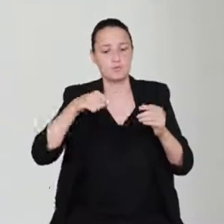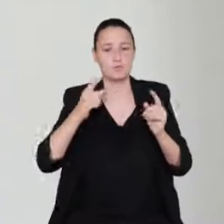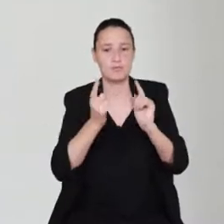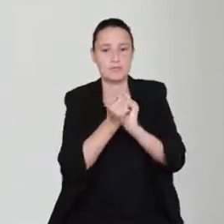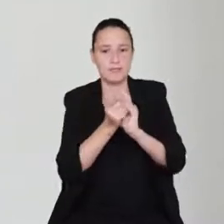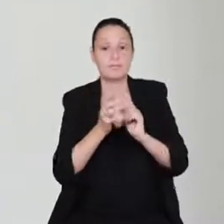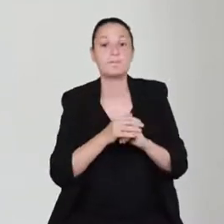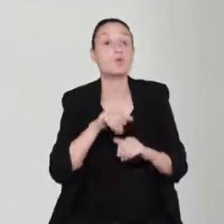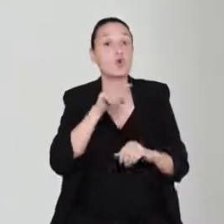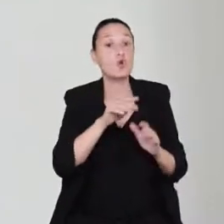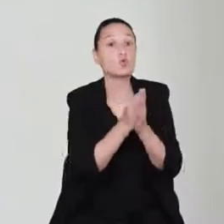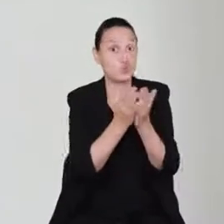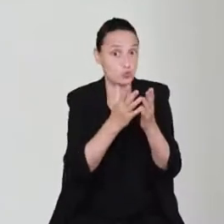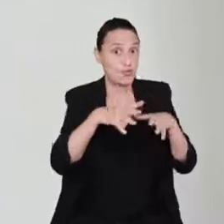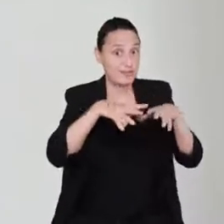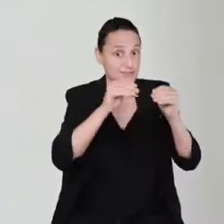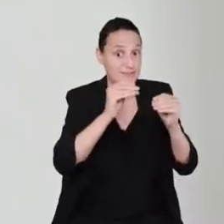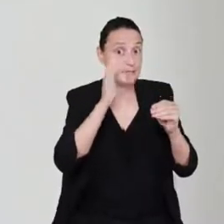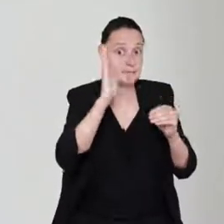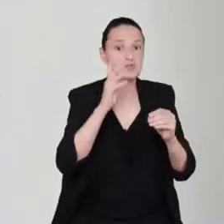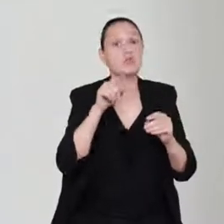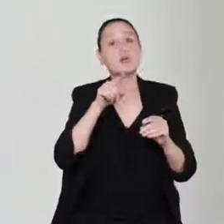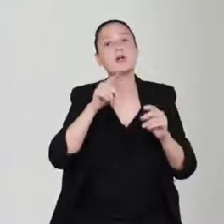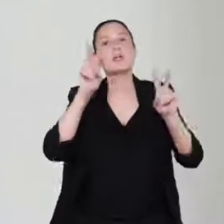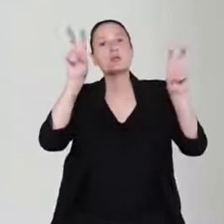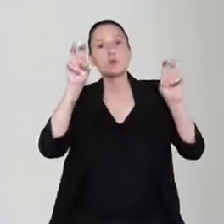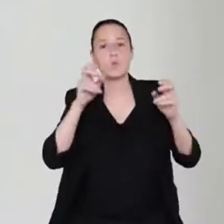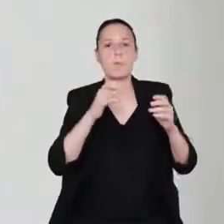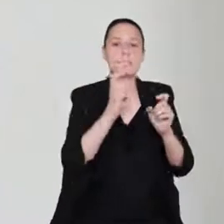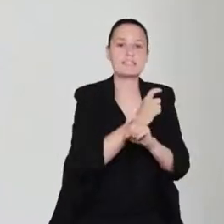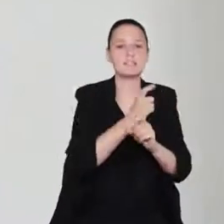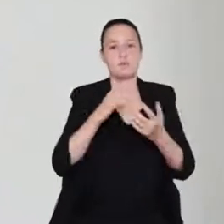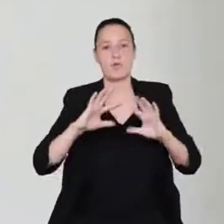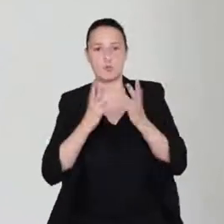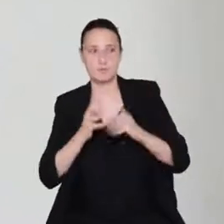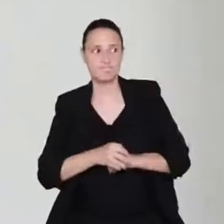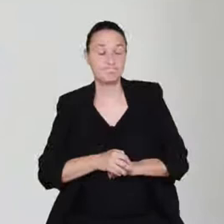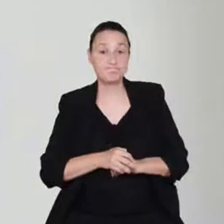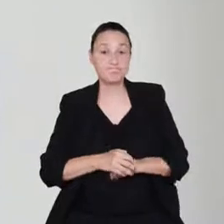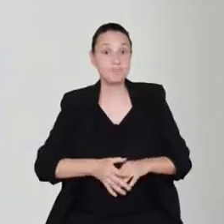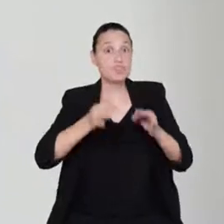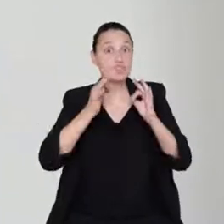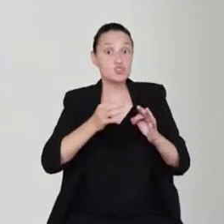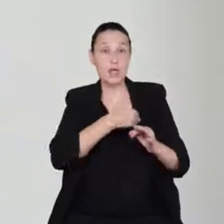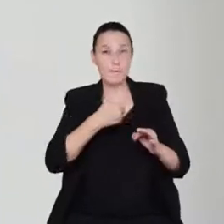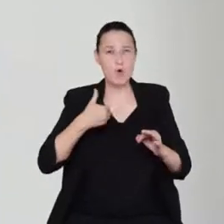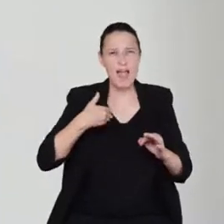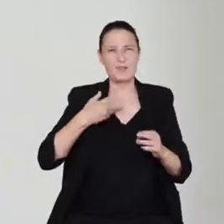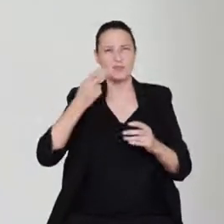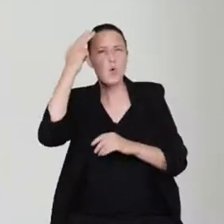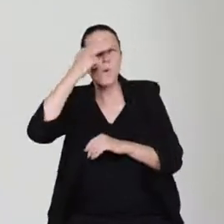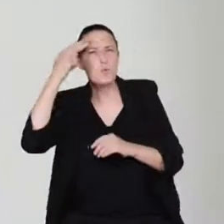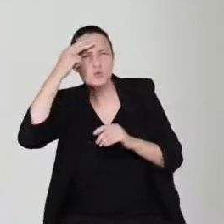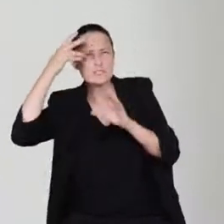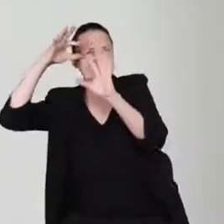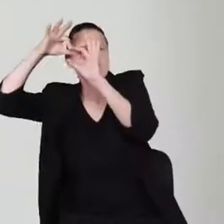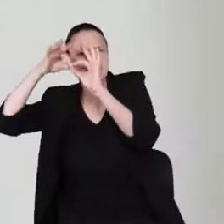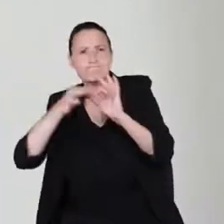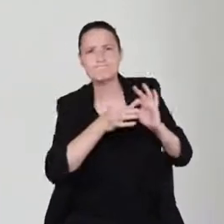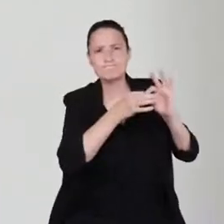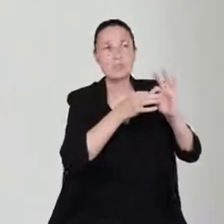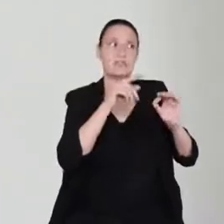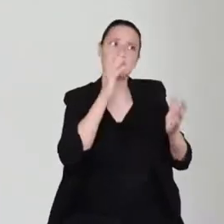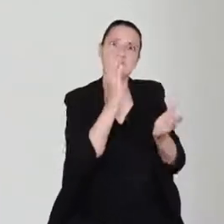jest wstęp z książki Państwo czy rewolucja. W powszechnej świadomości współczesnych Polaków komunizm został utożsamiony wyłącznie